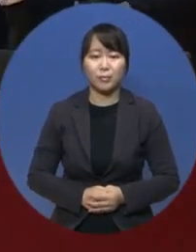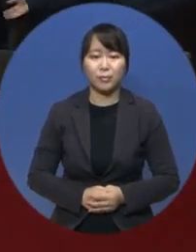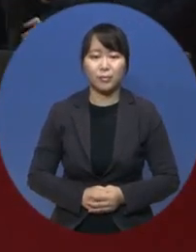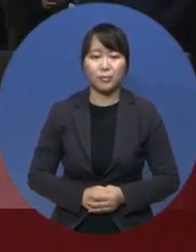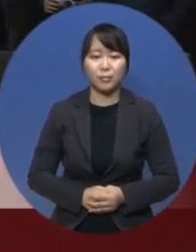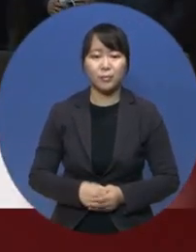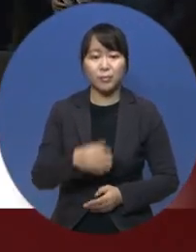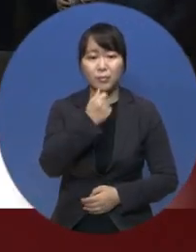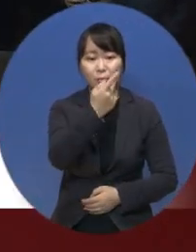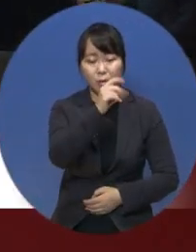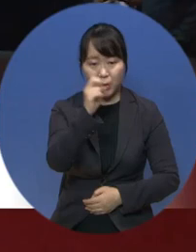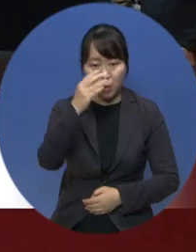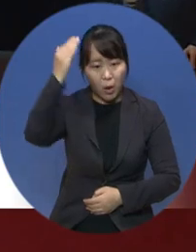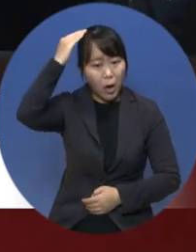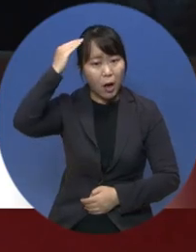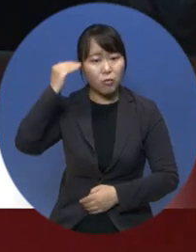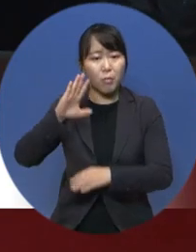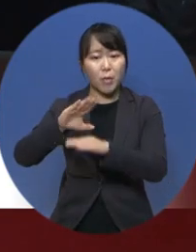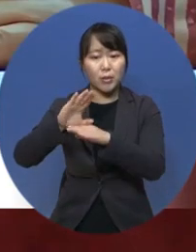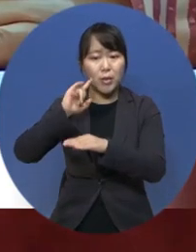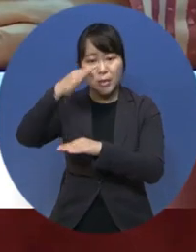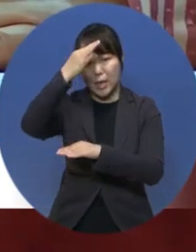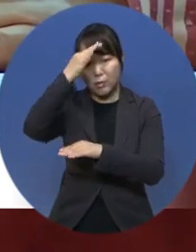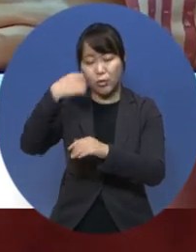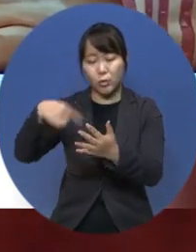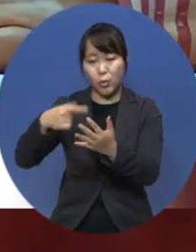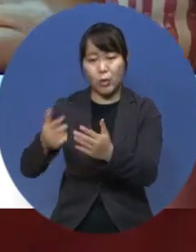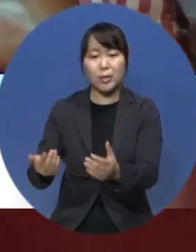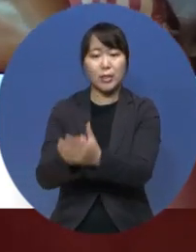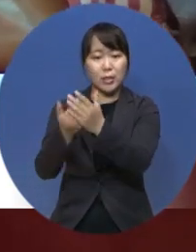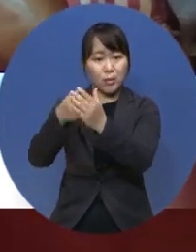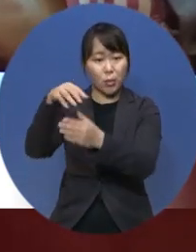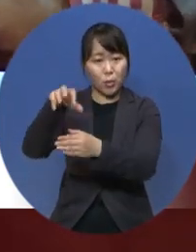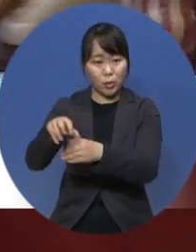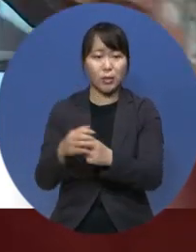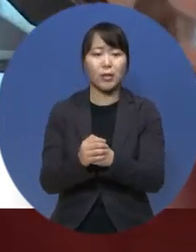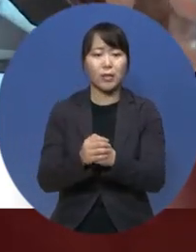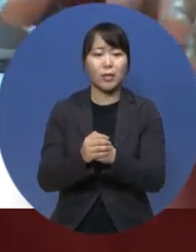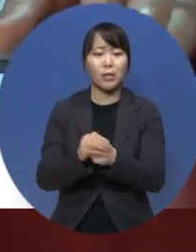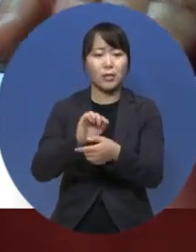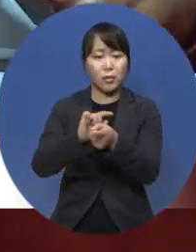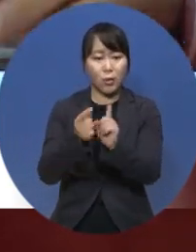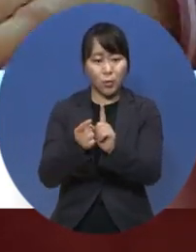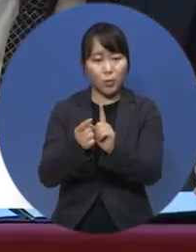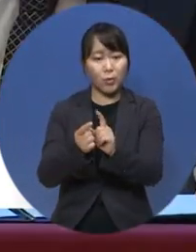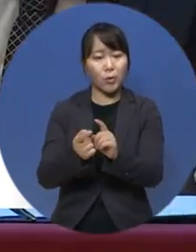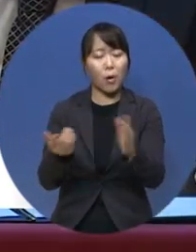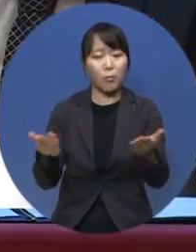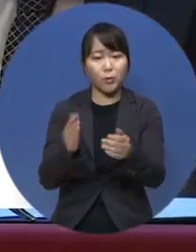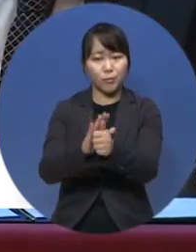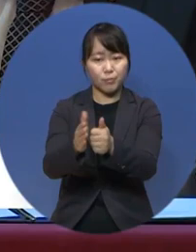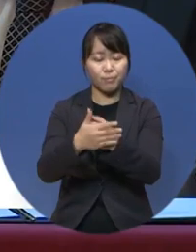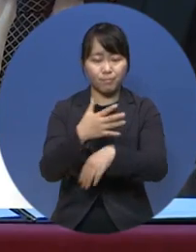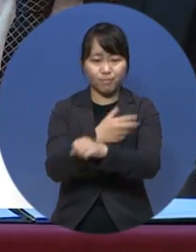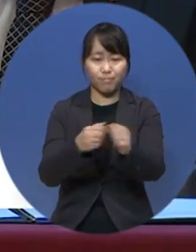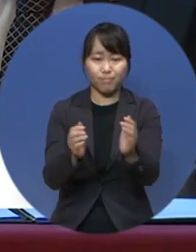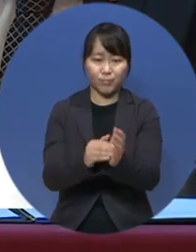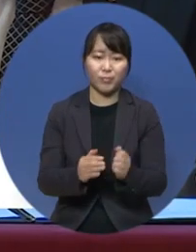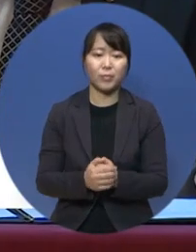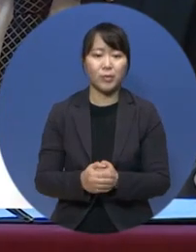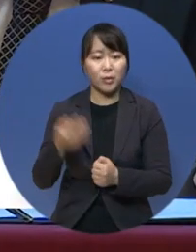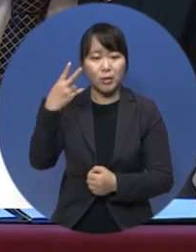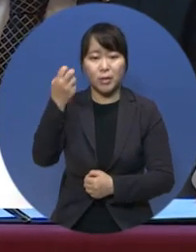wbc 복지 tv 와 한국방송예술교육진흥원 의 산악 협약을 체결했습니다 지난